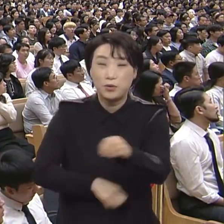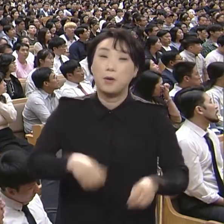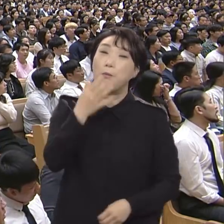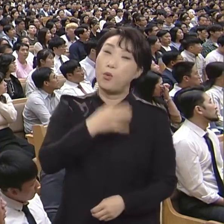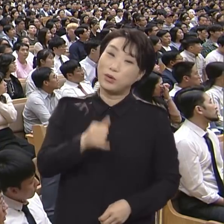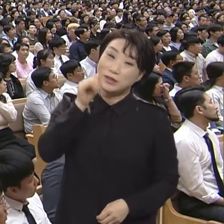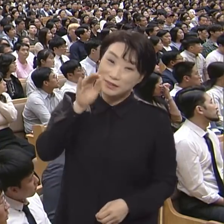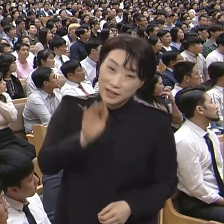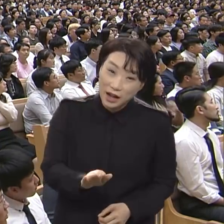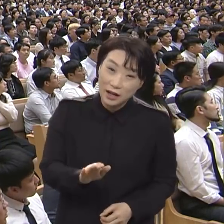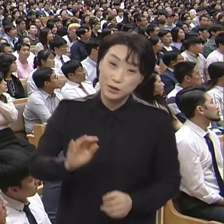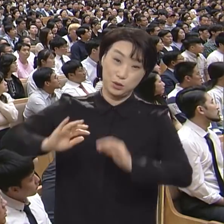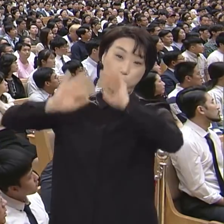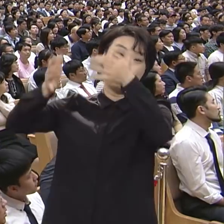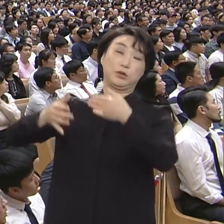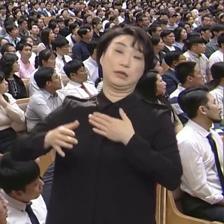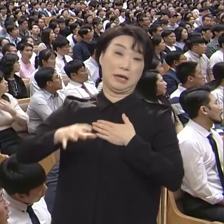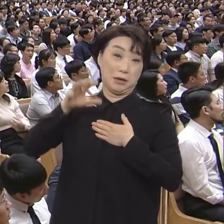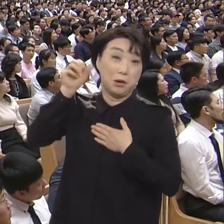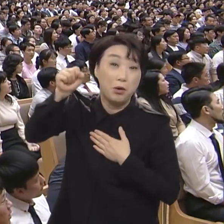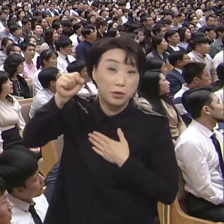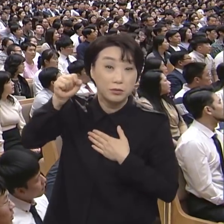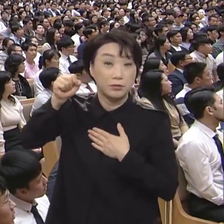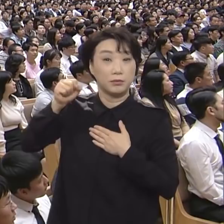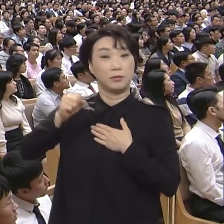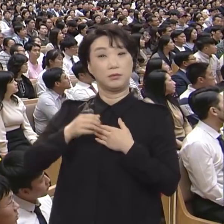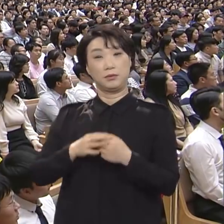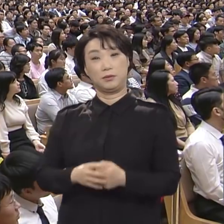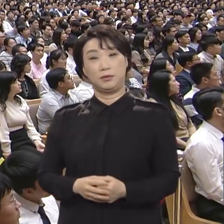있나니 천국이 저희 것이다.